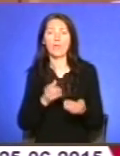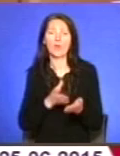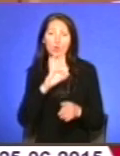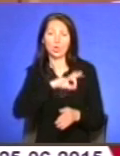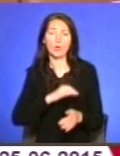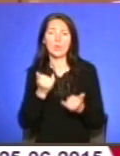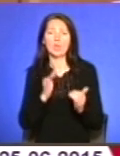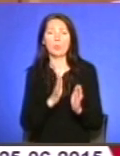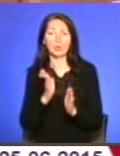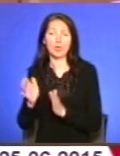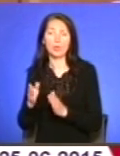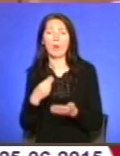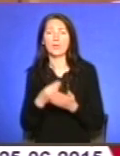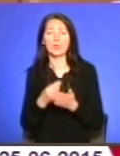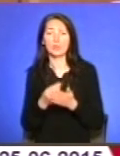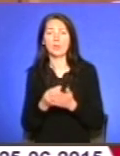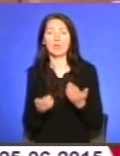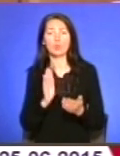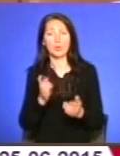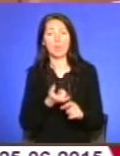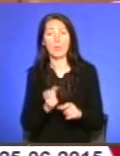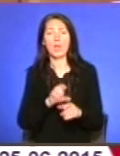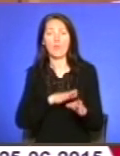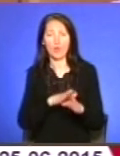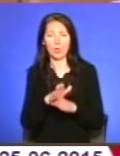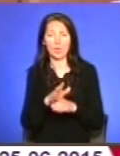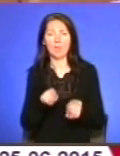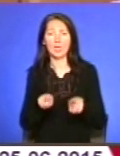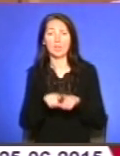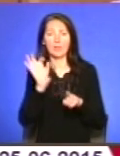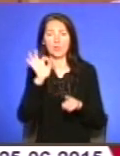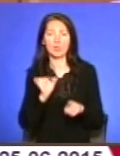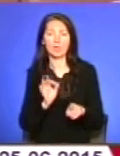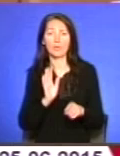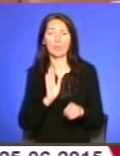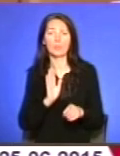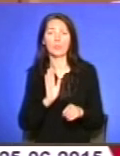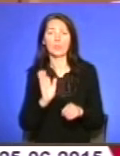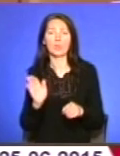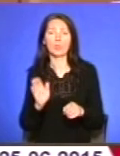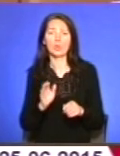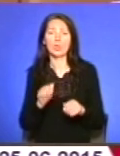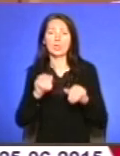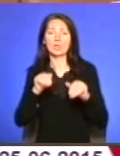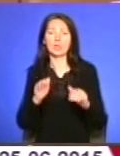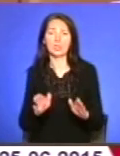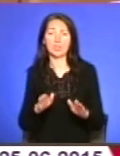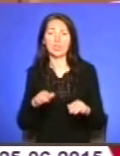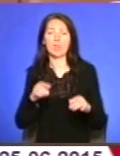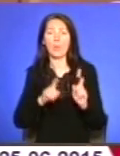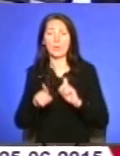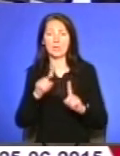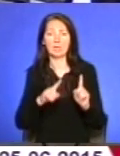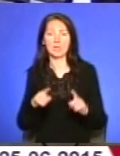фінансування поточних видатків, а якщо буде перевиконання більше 100%, вони будуть тримуватися виключно за рішенням сесії обласної ради на